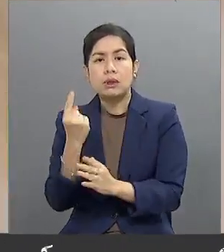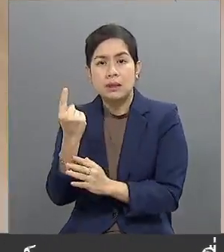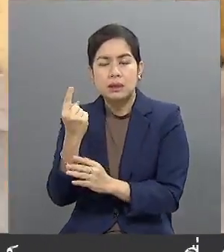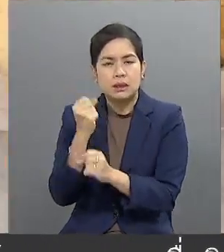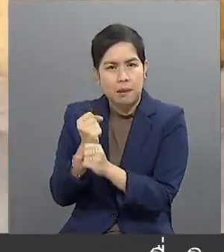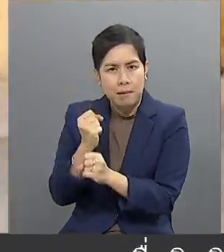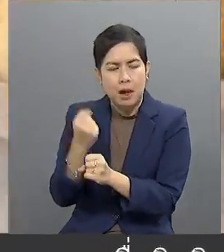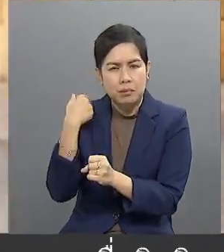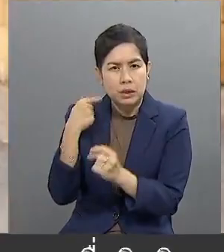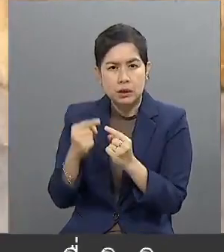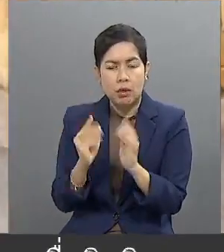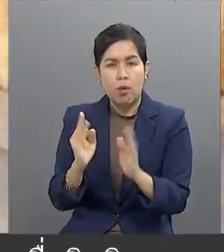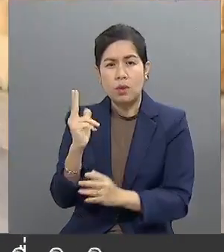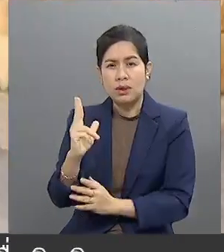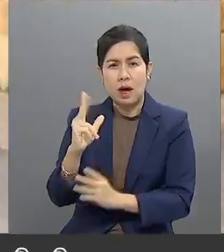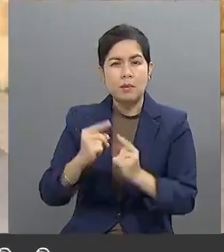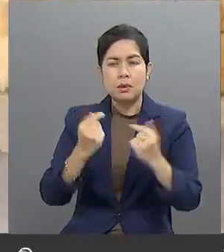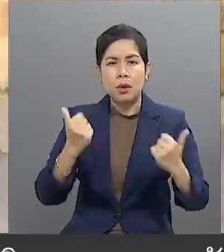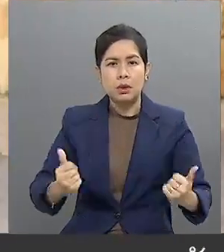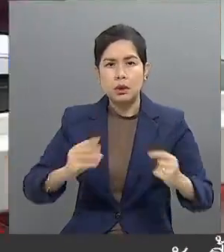จนถึงตอนนี้ก็ยังไม่พบตัวค่ะอ่ะ